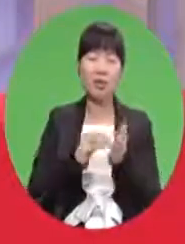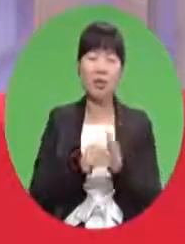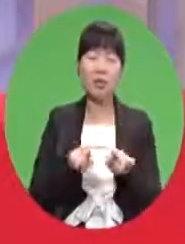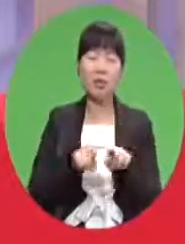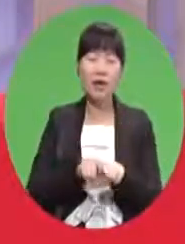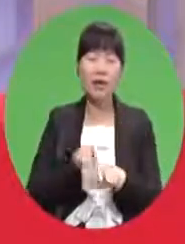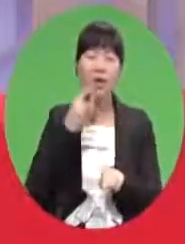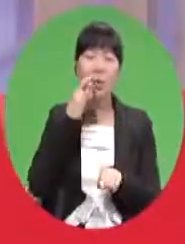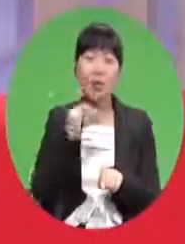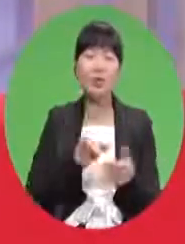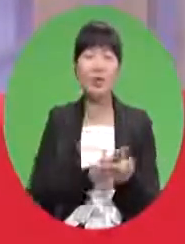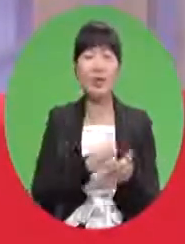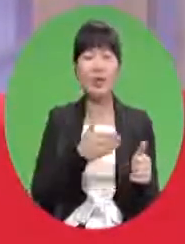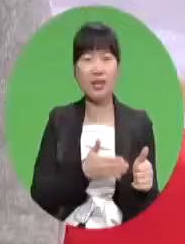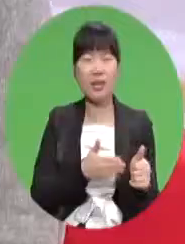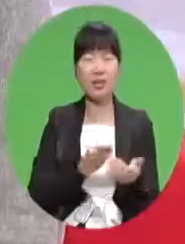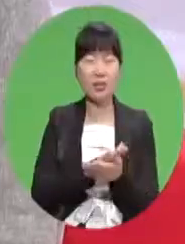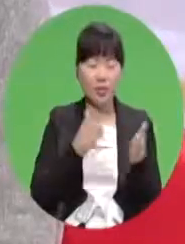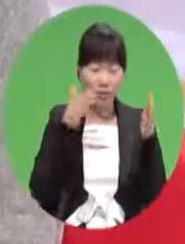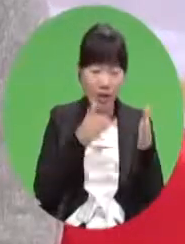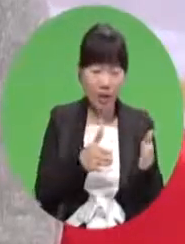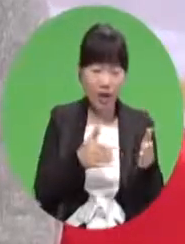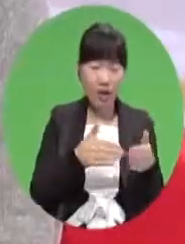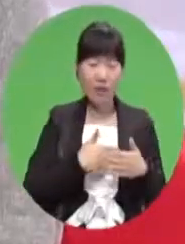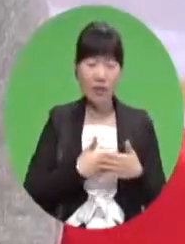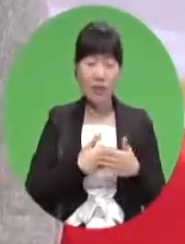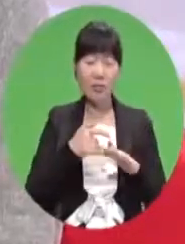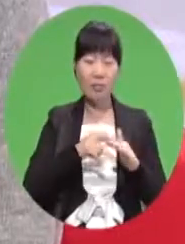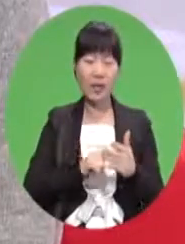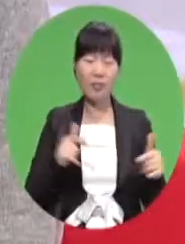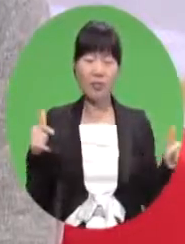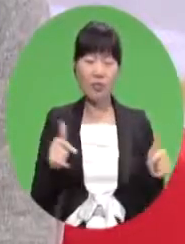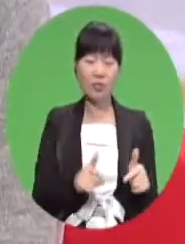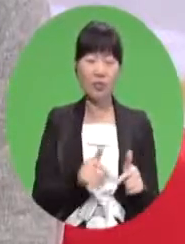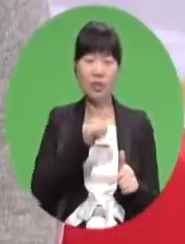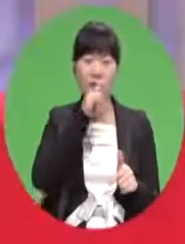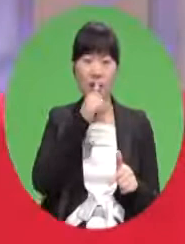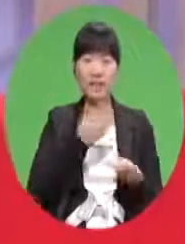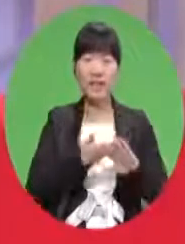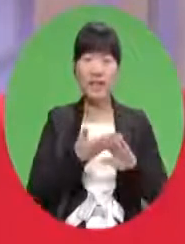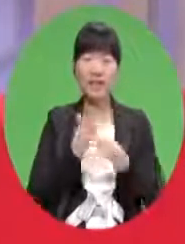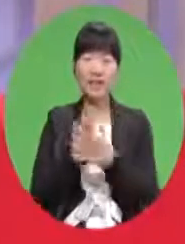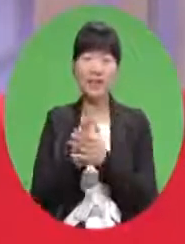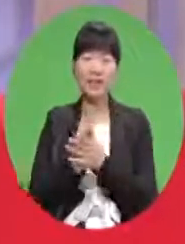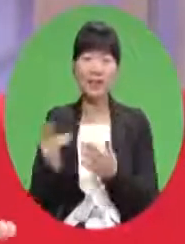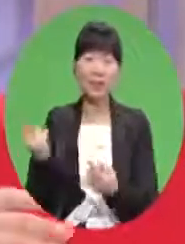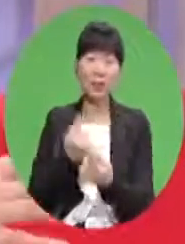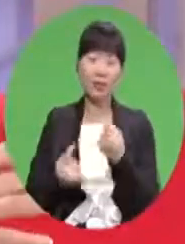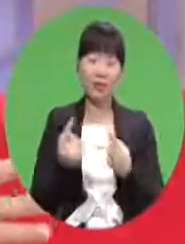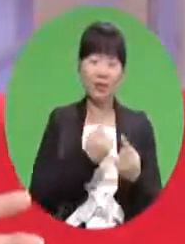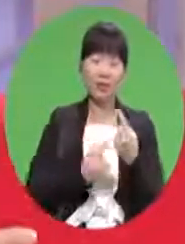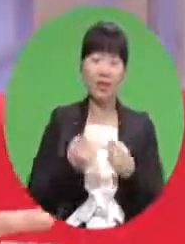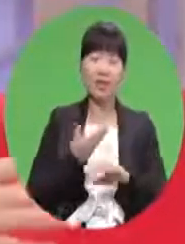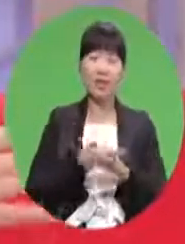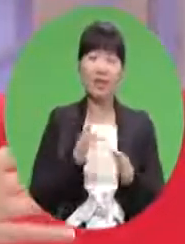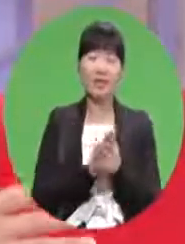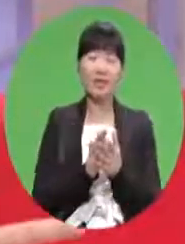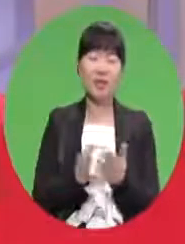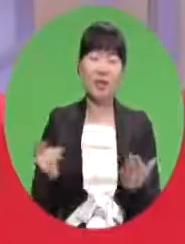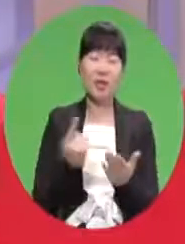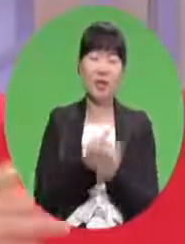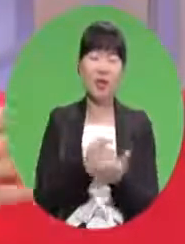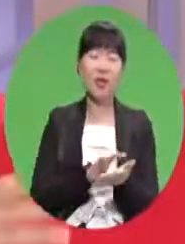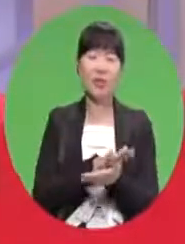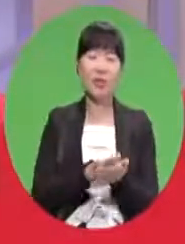네. 그러면 아이가 이제 놀이에 몰두를 하면 불안이 확실히 감소가 되거든요. 그러면 다른 애들이 이제 오고 그래요. 그래서 다른 아이들과 어울려